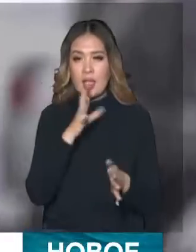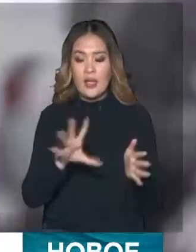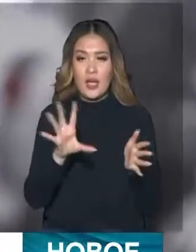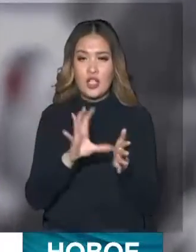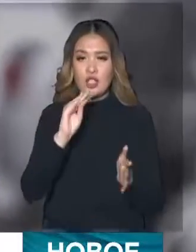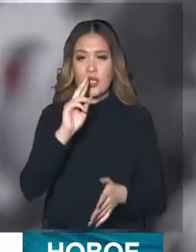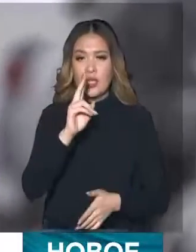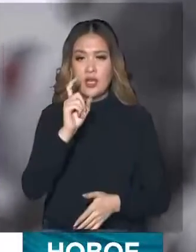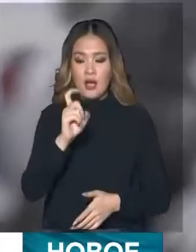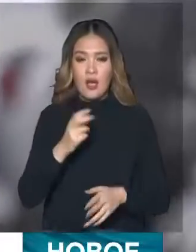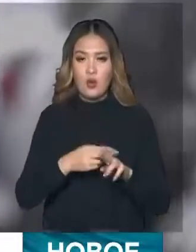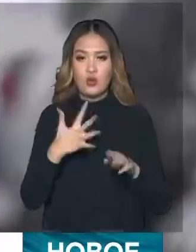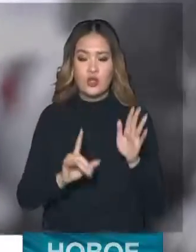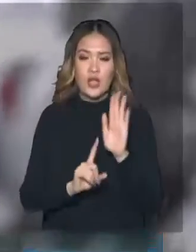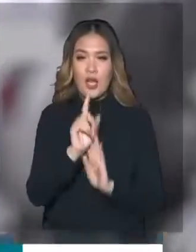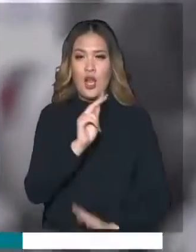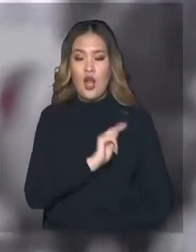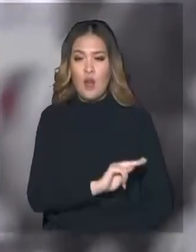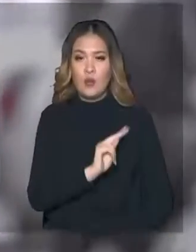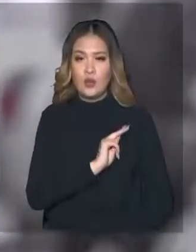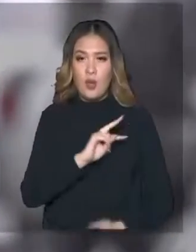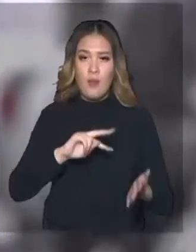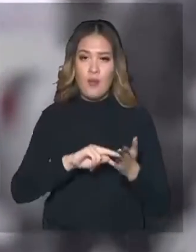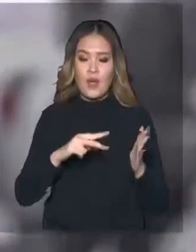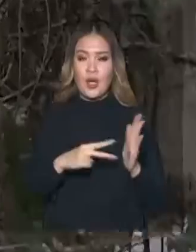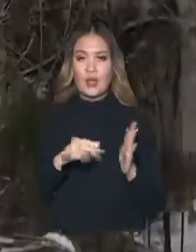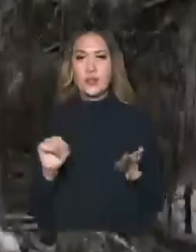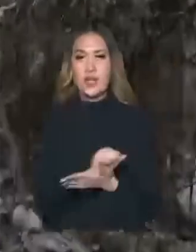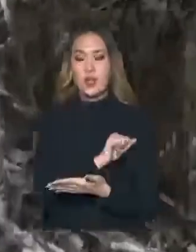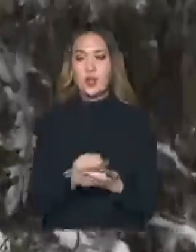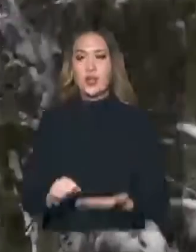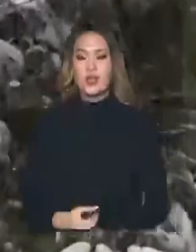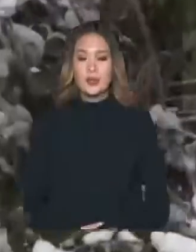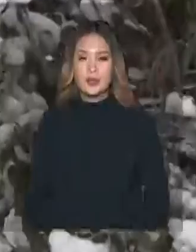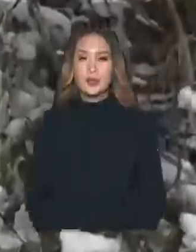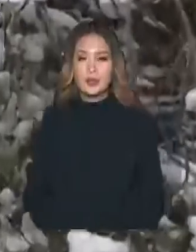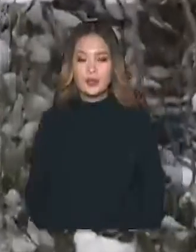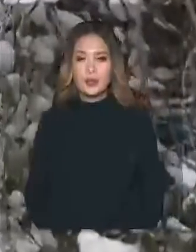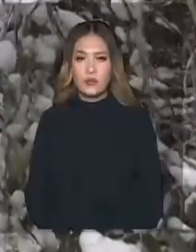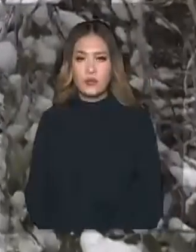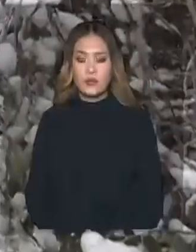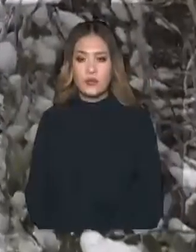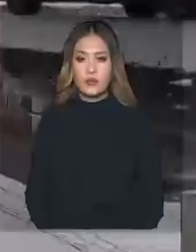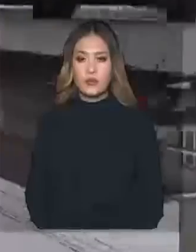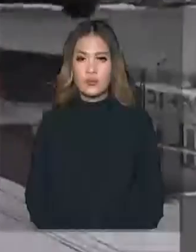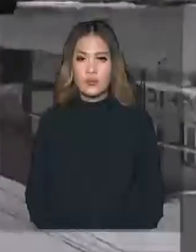ЖКХ области уже приступили к разработке проектно-сметной документации. Алия Магомбетова, Роза Мажитова. Новое время.